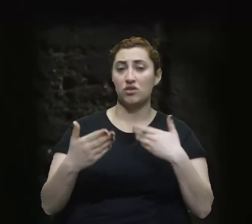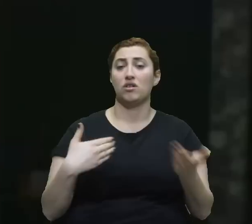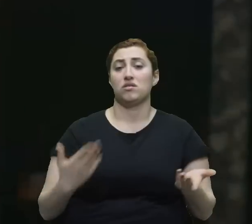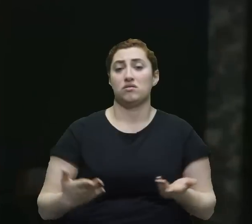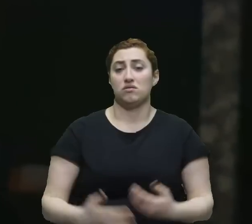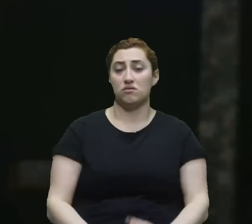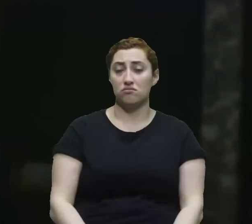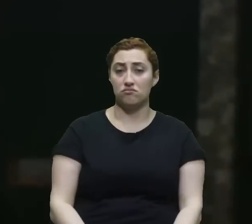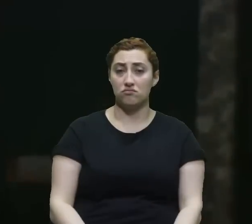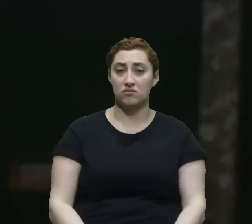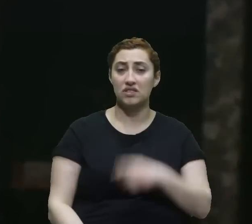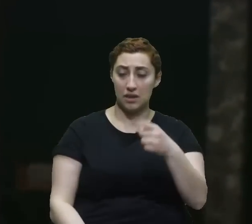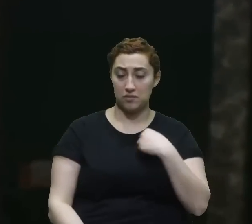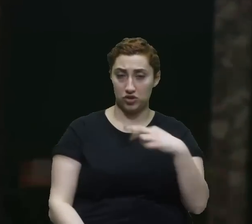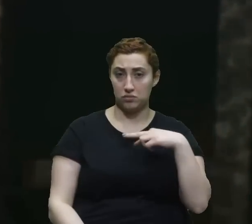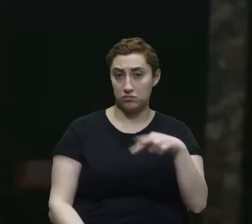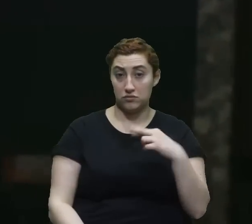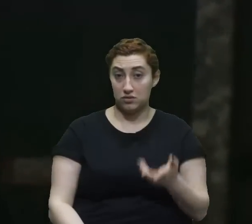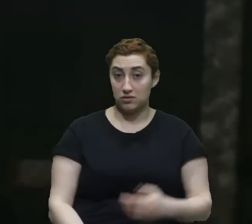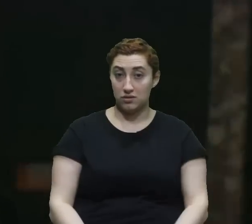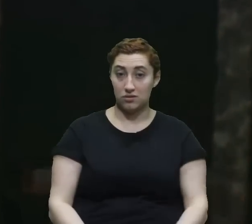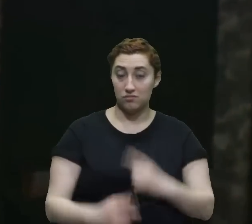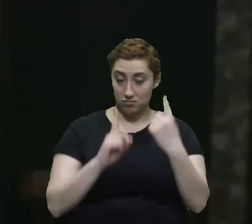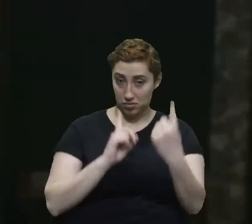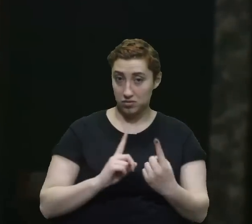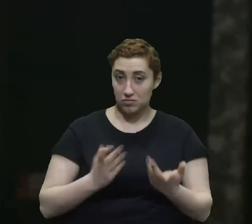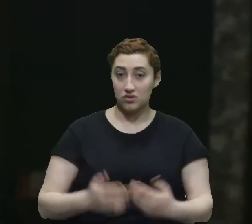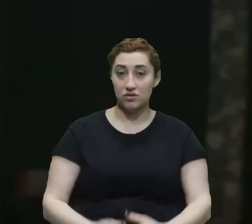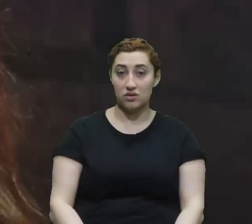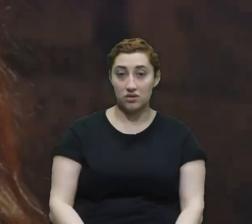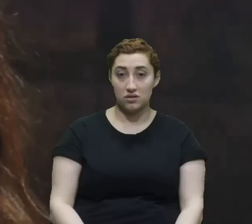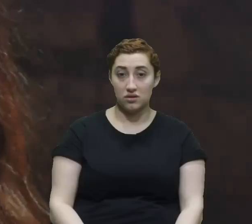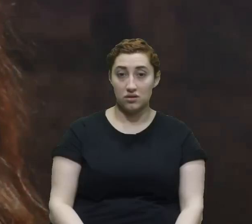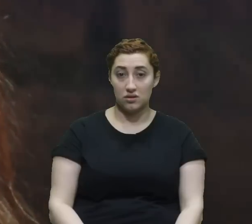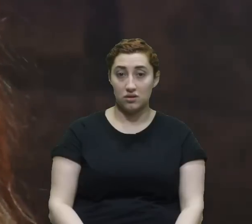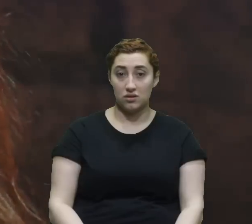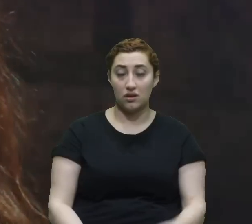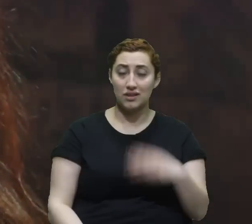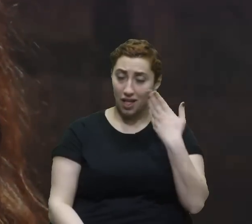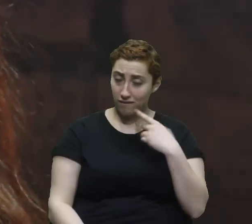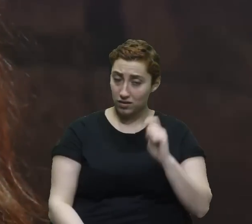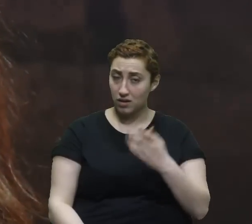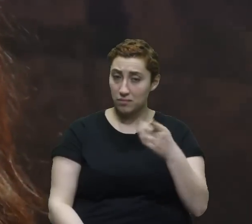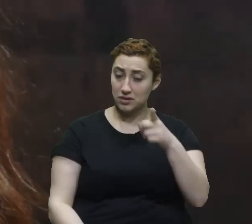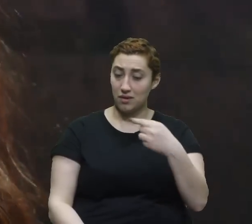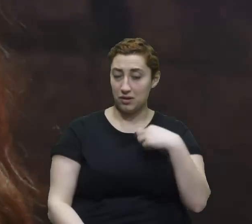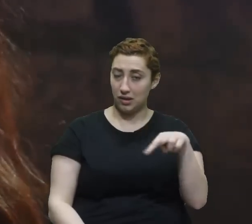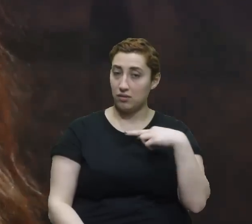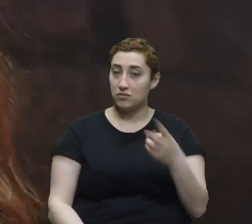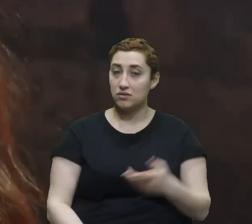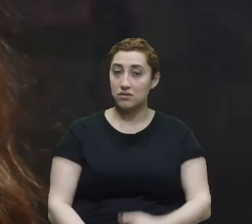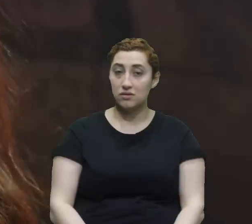Sen, ben, ikimiz baş başayız. Tadını çıkar ya. Senler